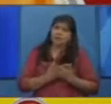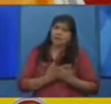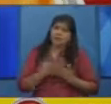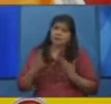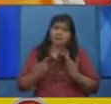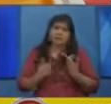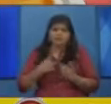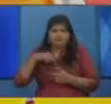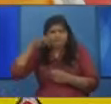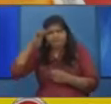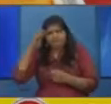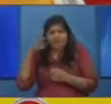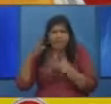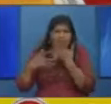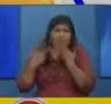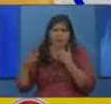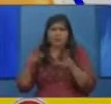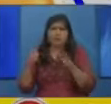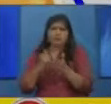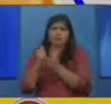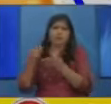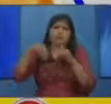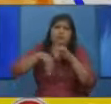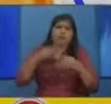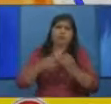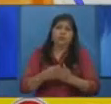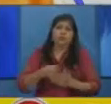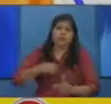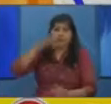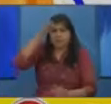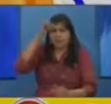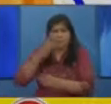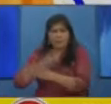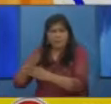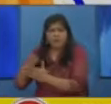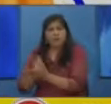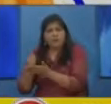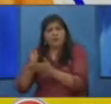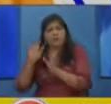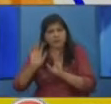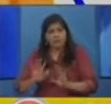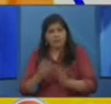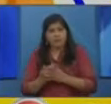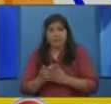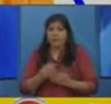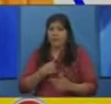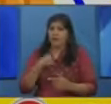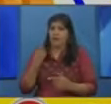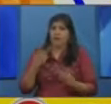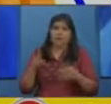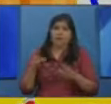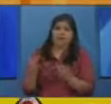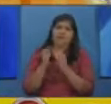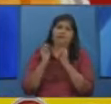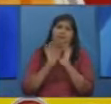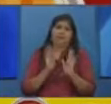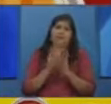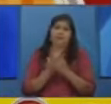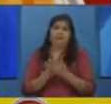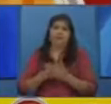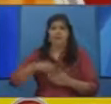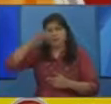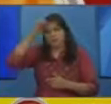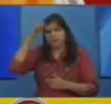का बीज बोने की कोशिश करते रहते हैं, देश को बांटने का प्रयास करते हैं। देश ने भी हर